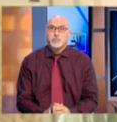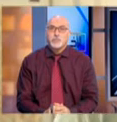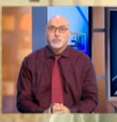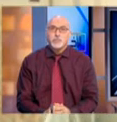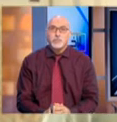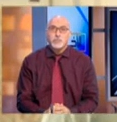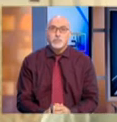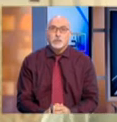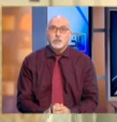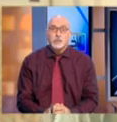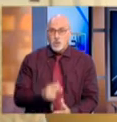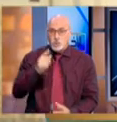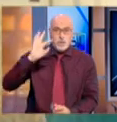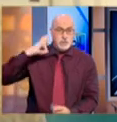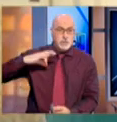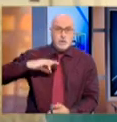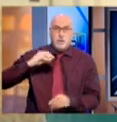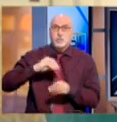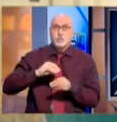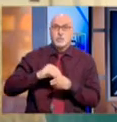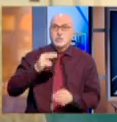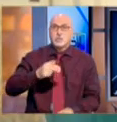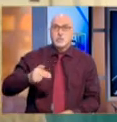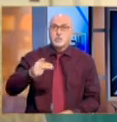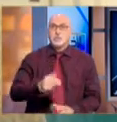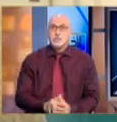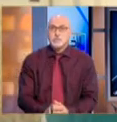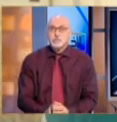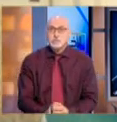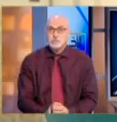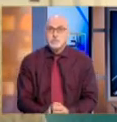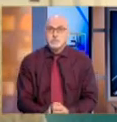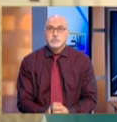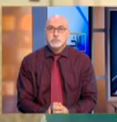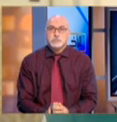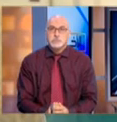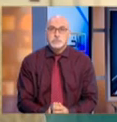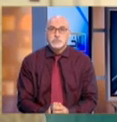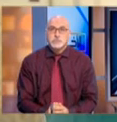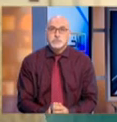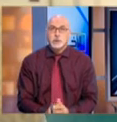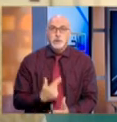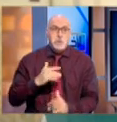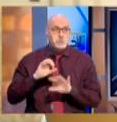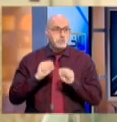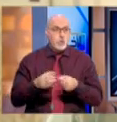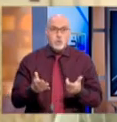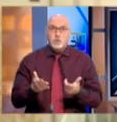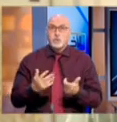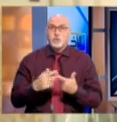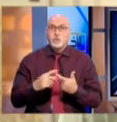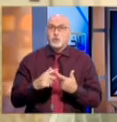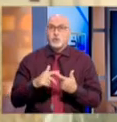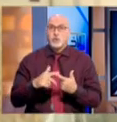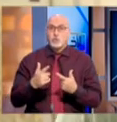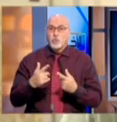تخدم الاقتصاد الوطني، هذه أول حاجة، وتخلينا نقدروا ننافس المنتجات، يعني كما نقولوا نقدروا